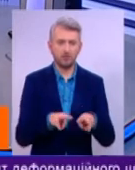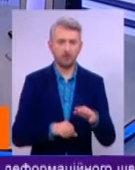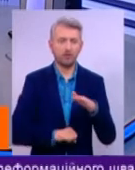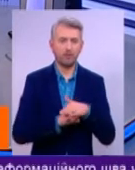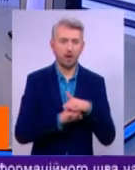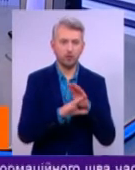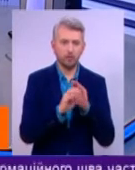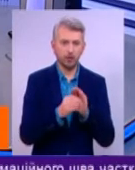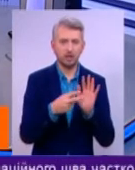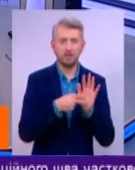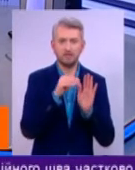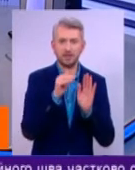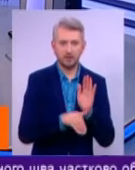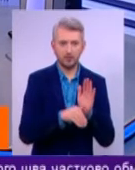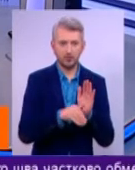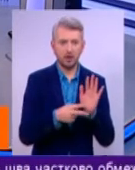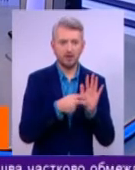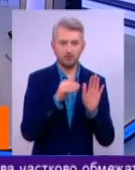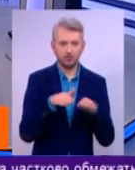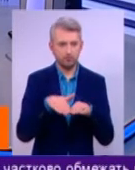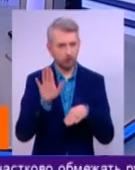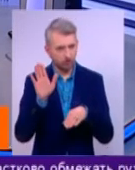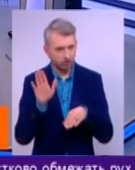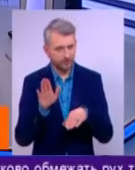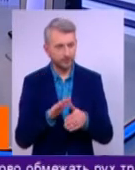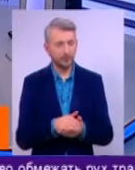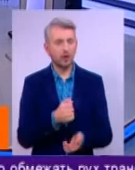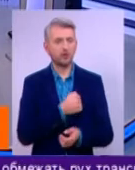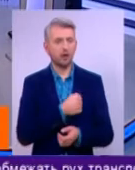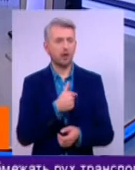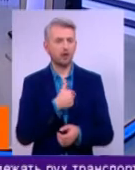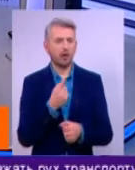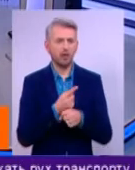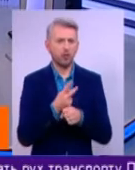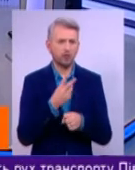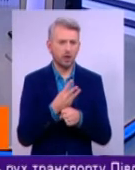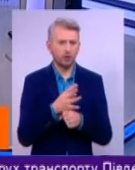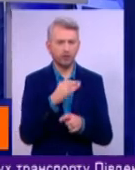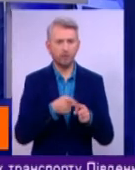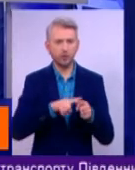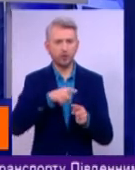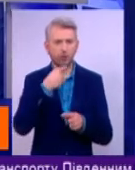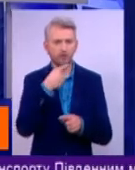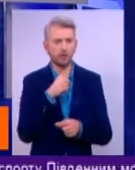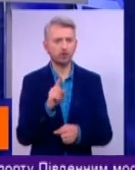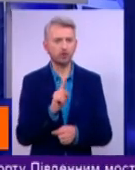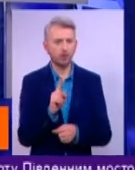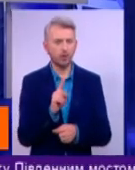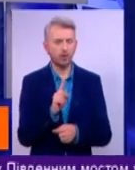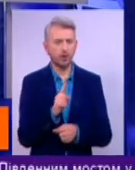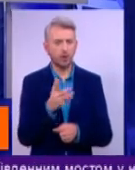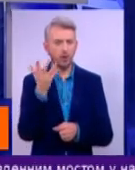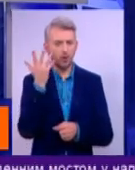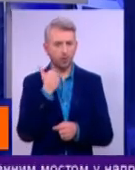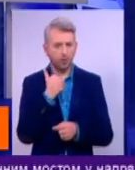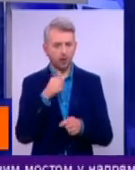базове 7 тисяч від 7 і більше. На жаль, я неодноразово про це говорив, що коли не